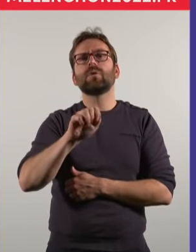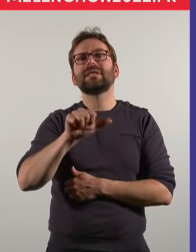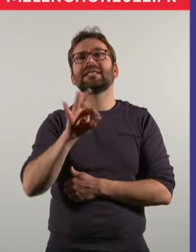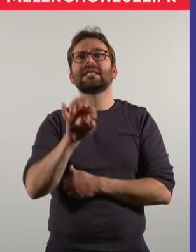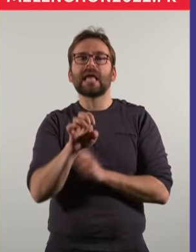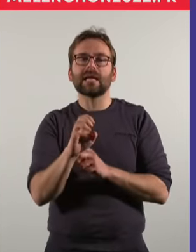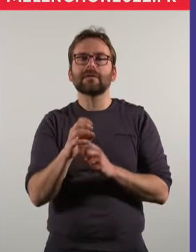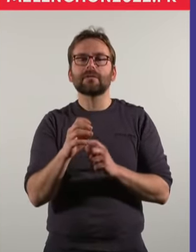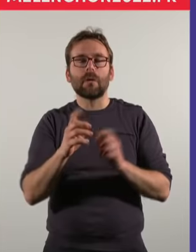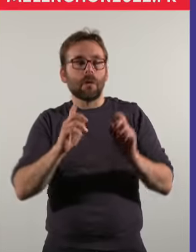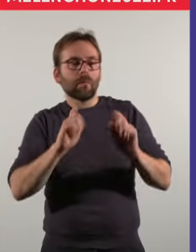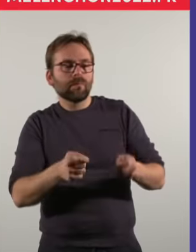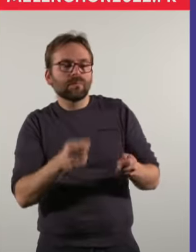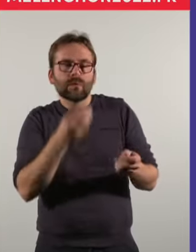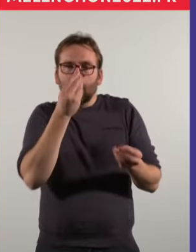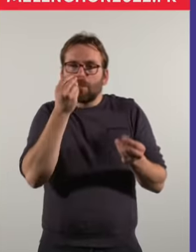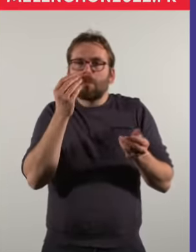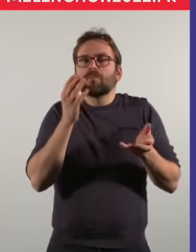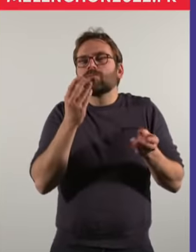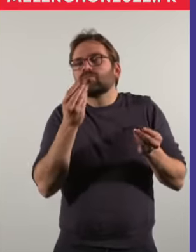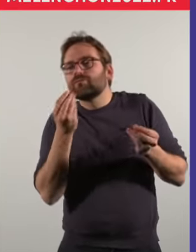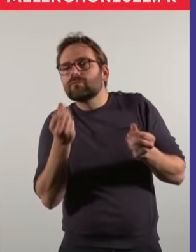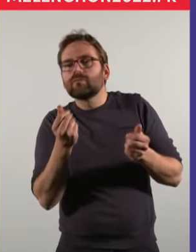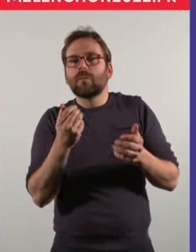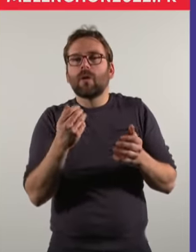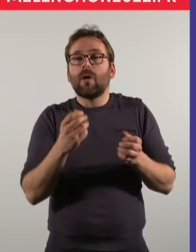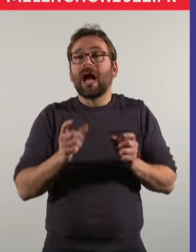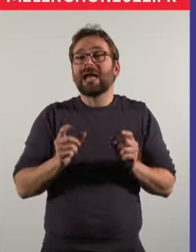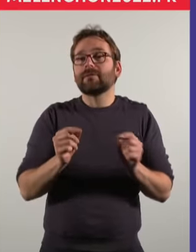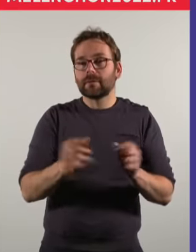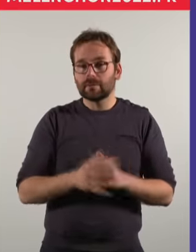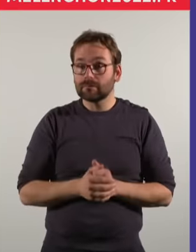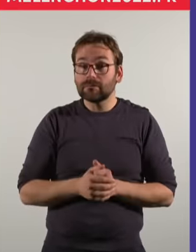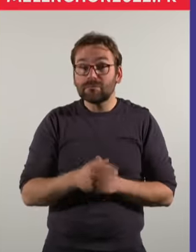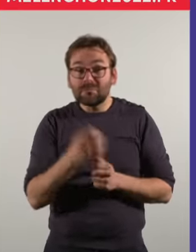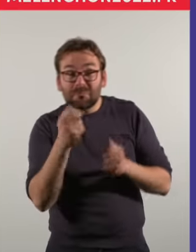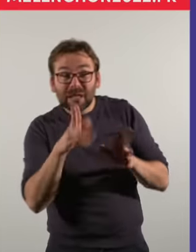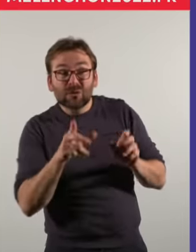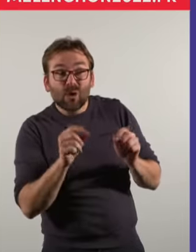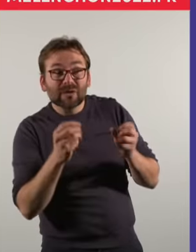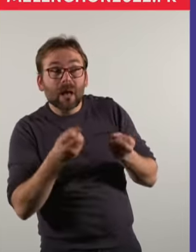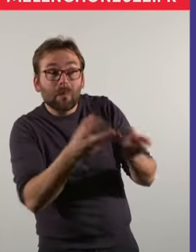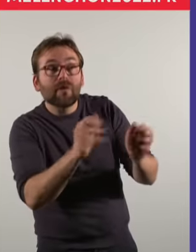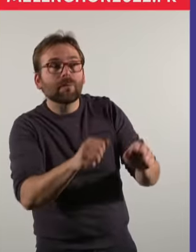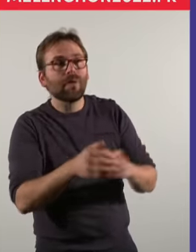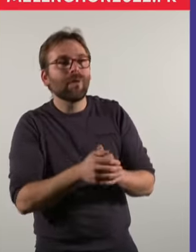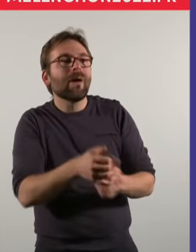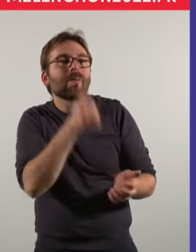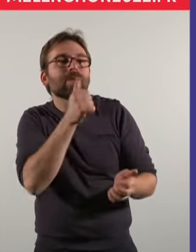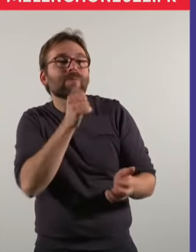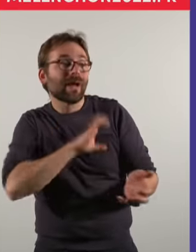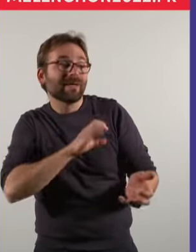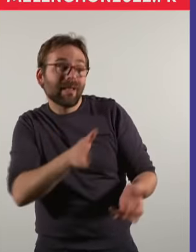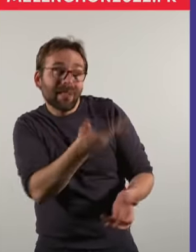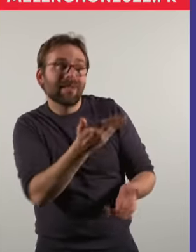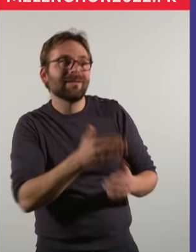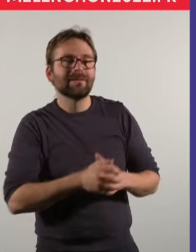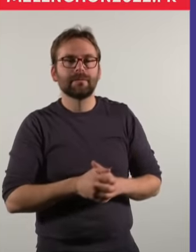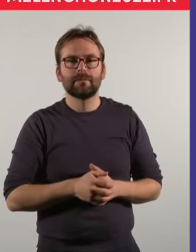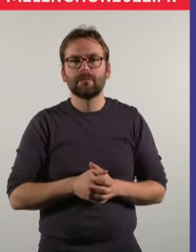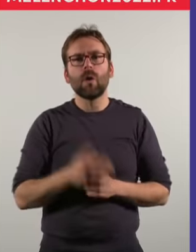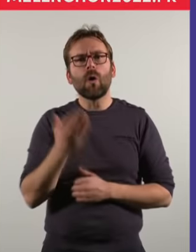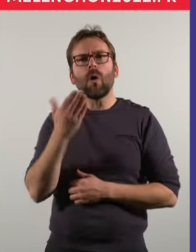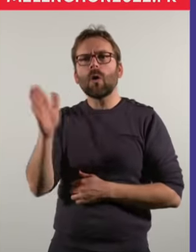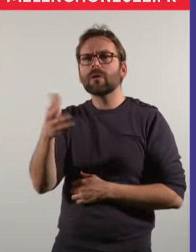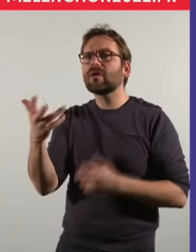cancérigènes. Eh bien, que ceux qui veulent avoir des certitudes en boivent quelques bonnes lampées, ça les mettra du bon côté. Et pour les autres, non, on